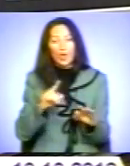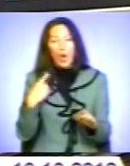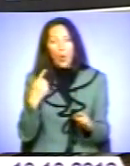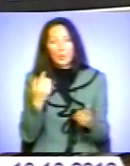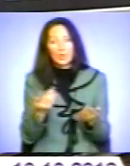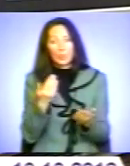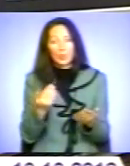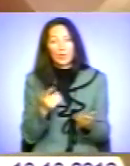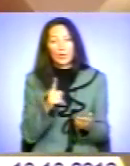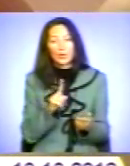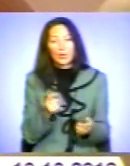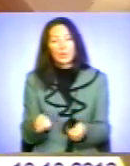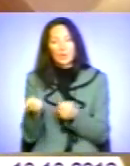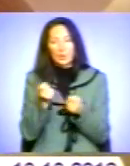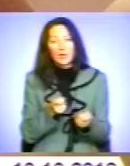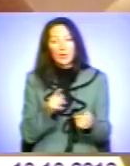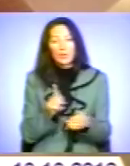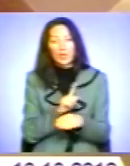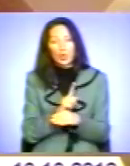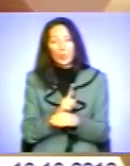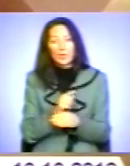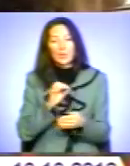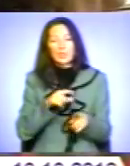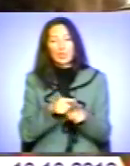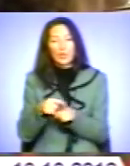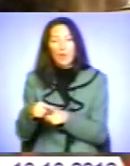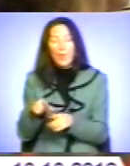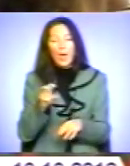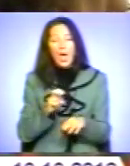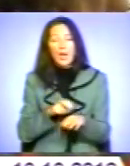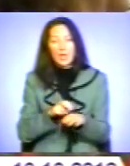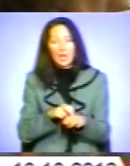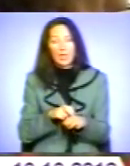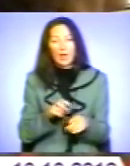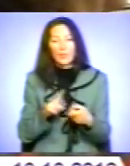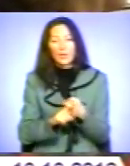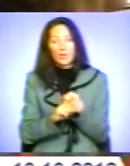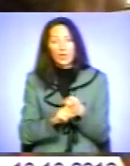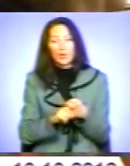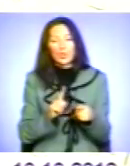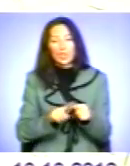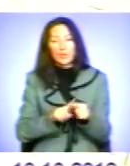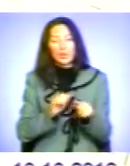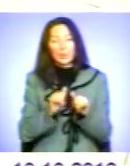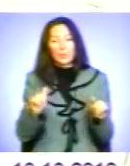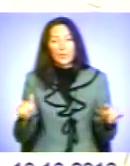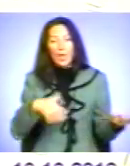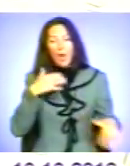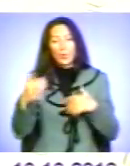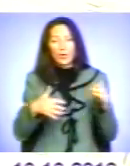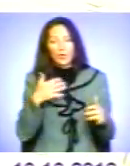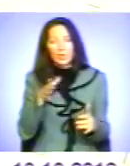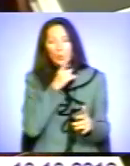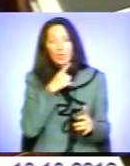знову ж таки завезуть в Тернопіль. За словами лікаря-епідеміолога, вірус швидко і на велику відстань поширюється потоками повітря. Тривалість